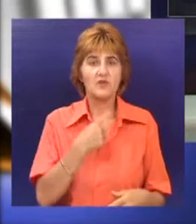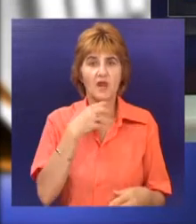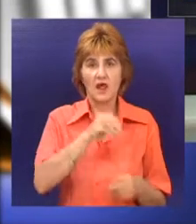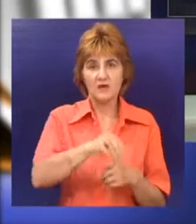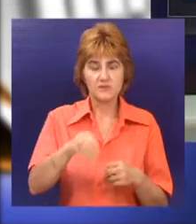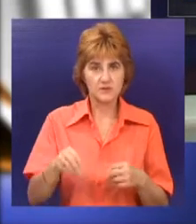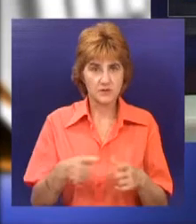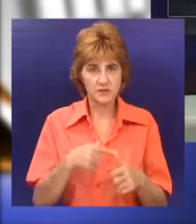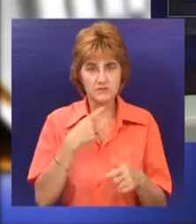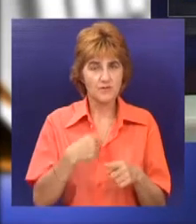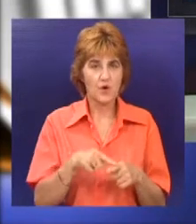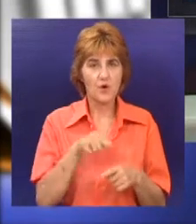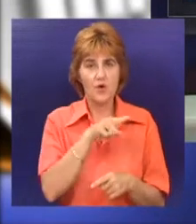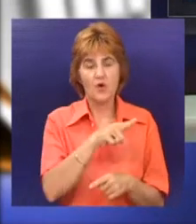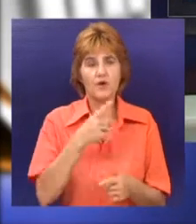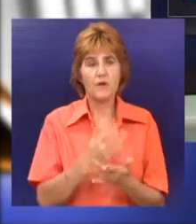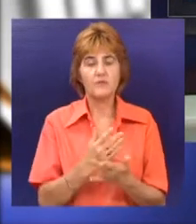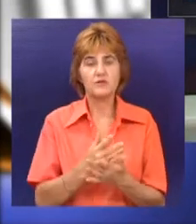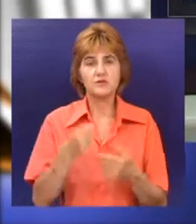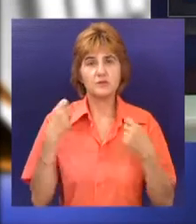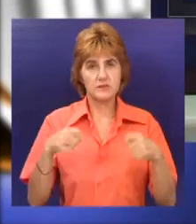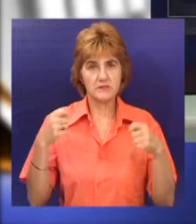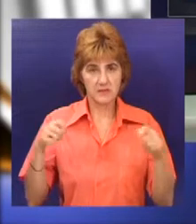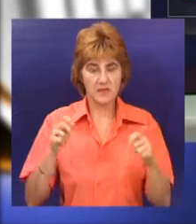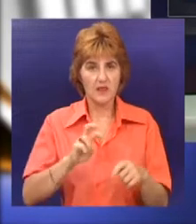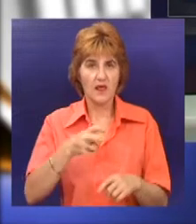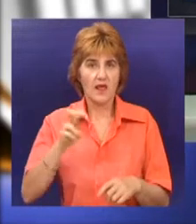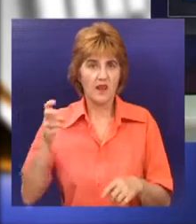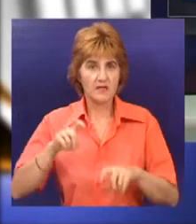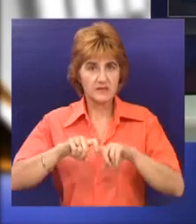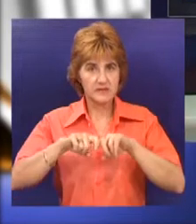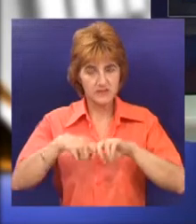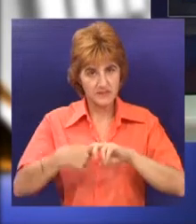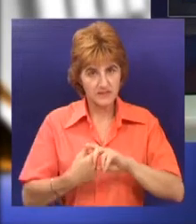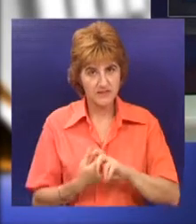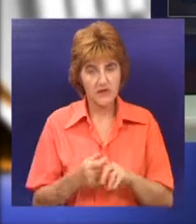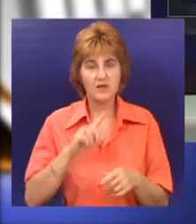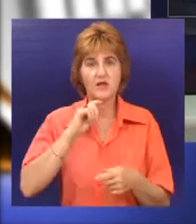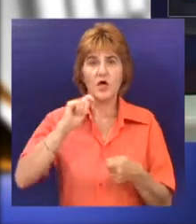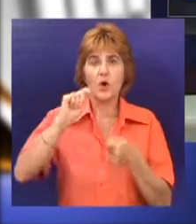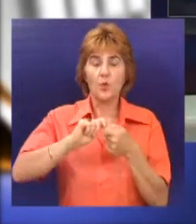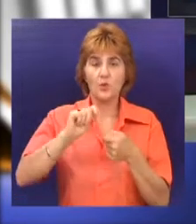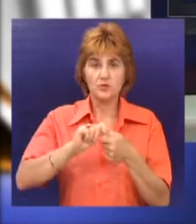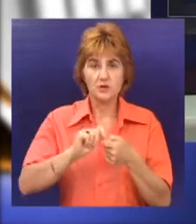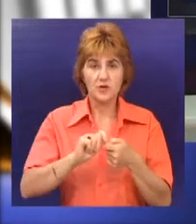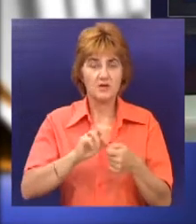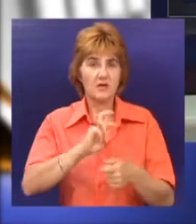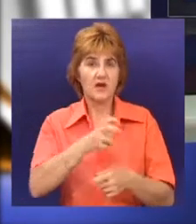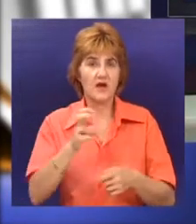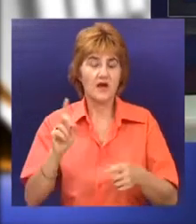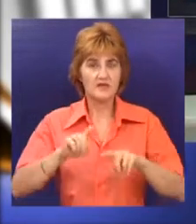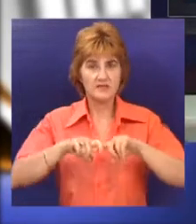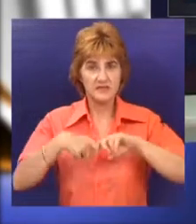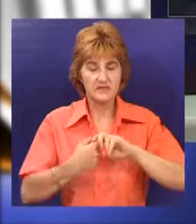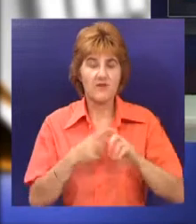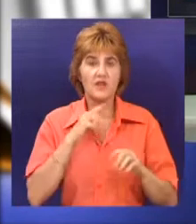Jeftić. Objekat, pored toga što će biti izgrađeno od ekoloških materijala i po principima uštede energije, koristit će se